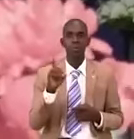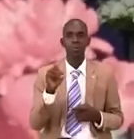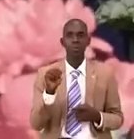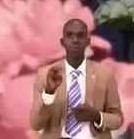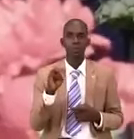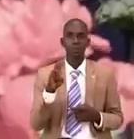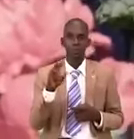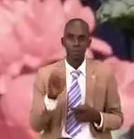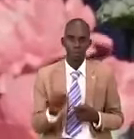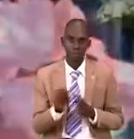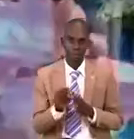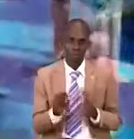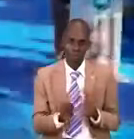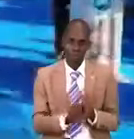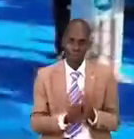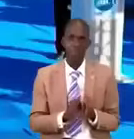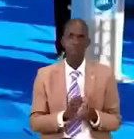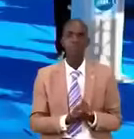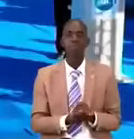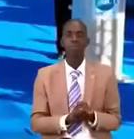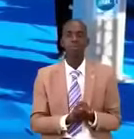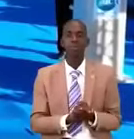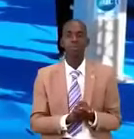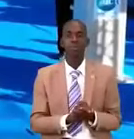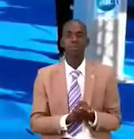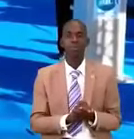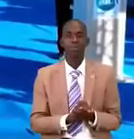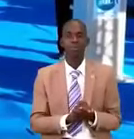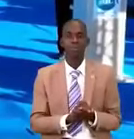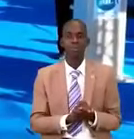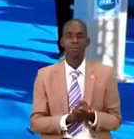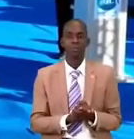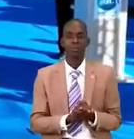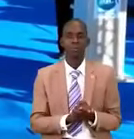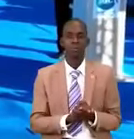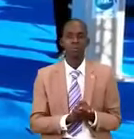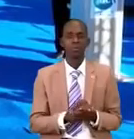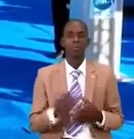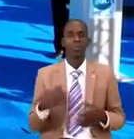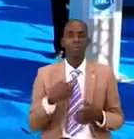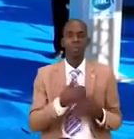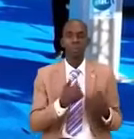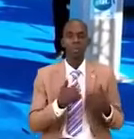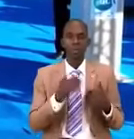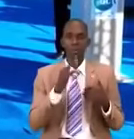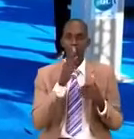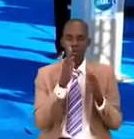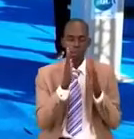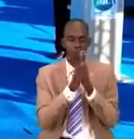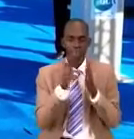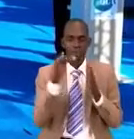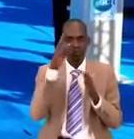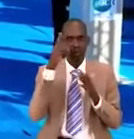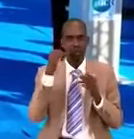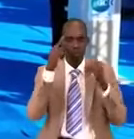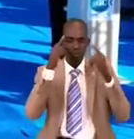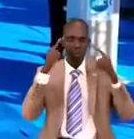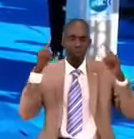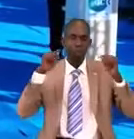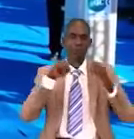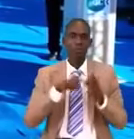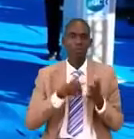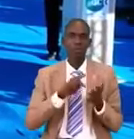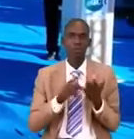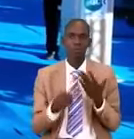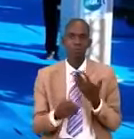ah non prions pour le succès de cet événement et en particulier pour vous et pour maman quand vous